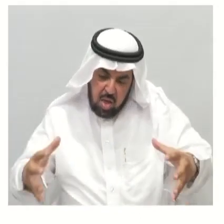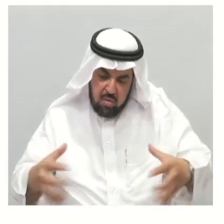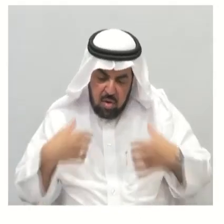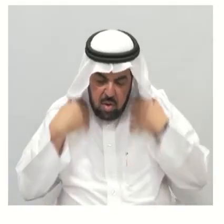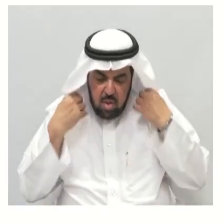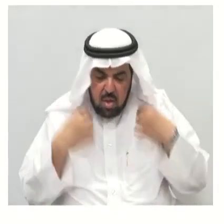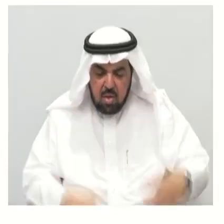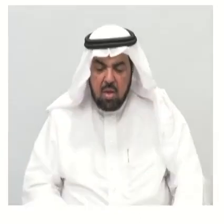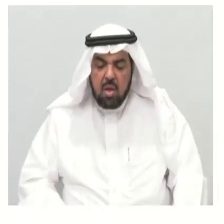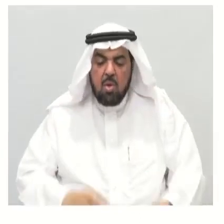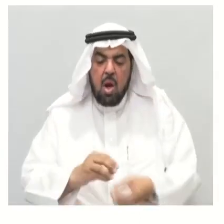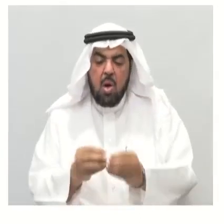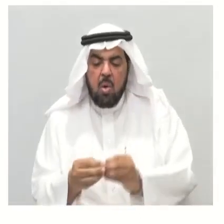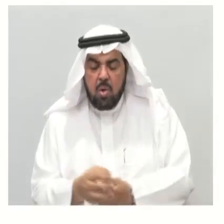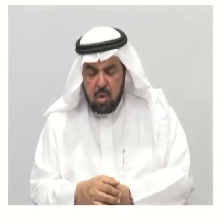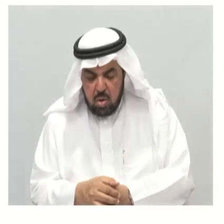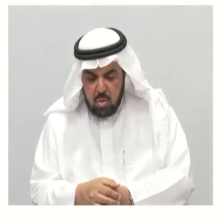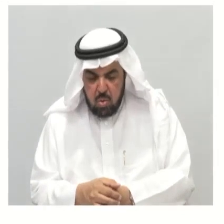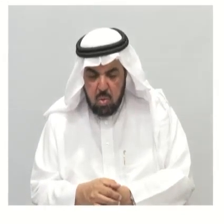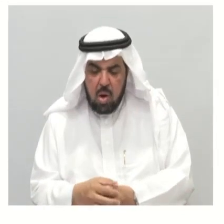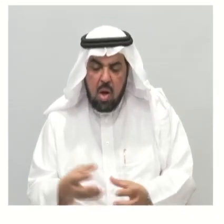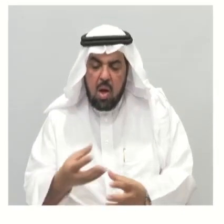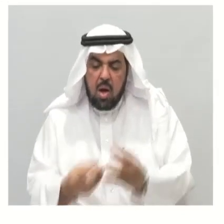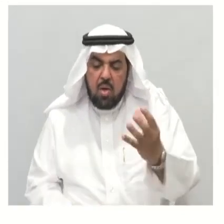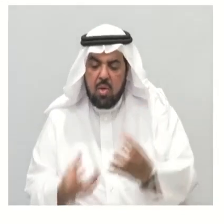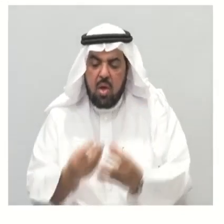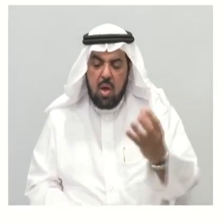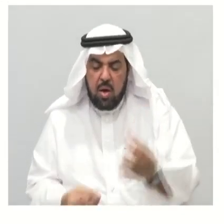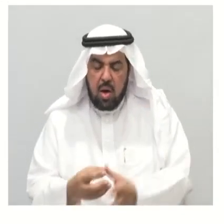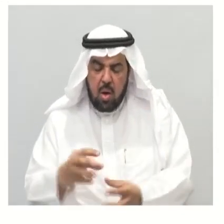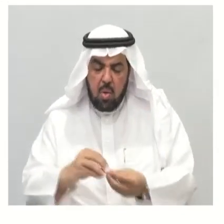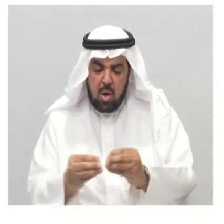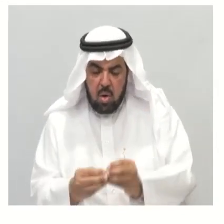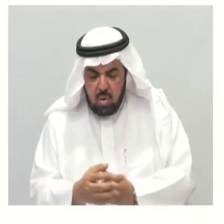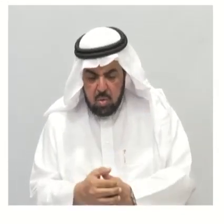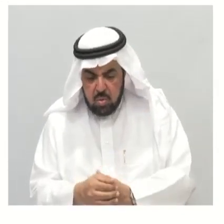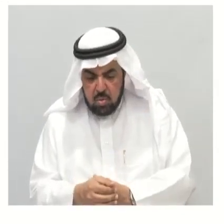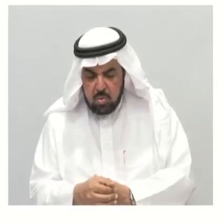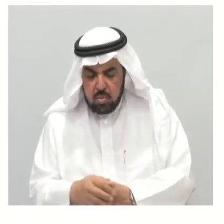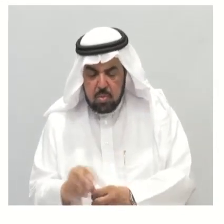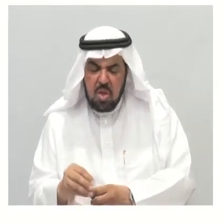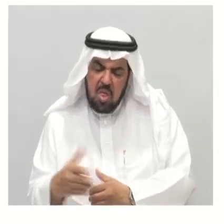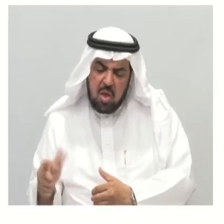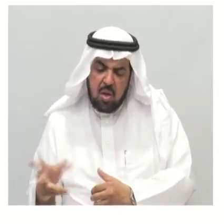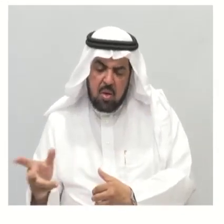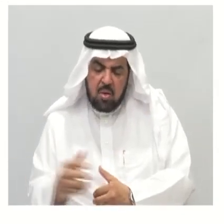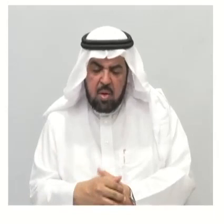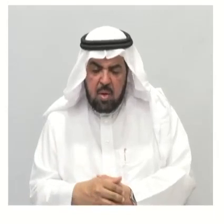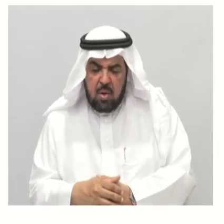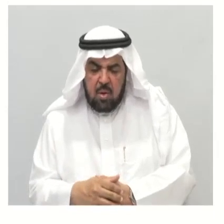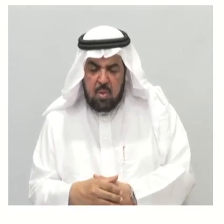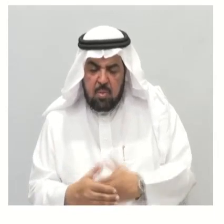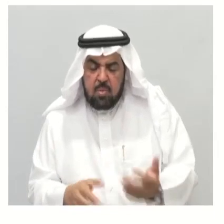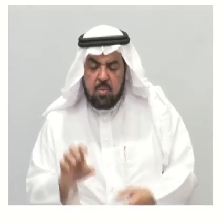وأيضا درجة الانصهار ممتاز، وأيضا اللون، وهناك أمثلة أخرى. لننظر